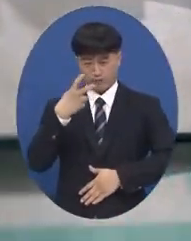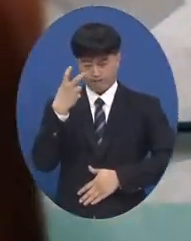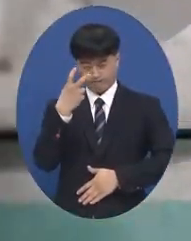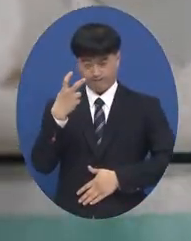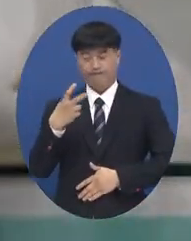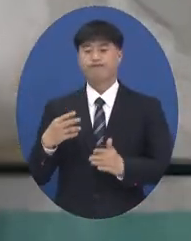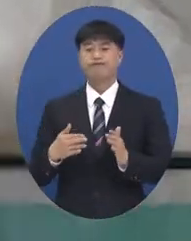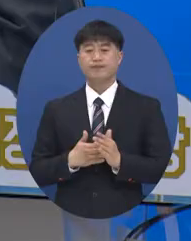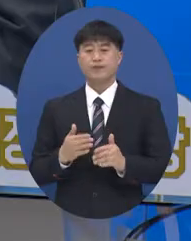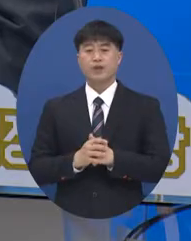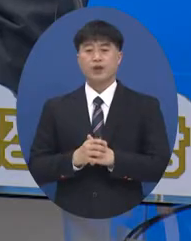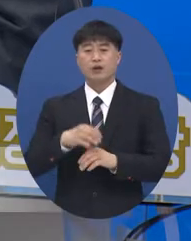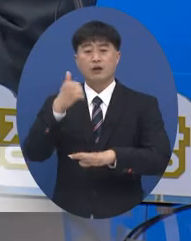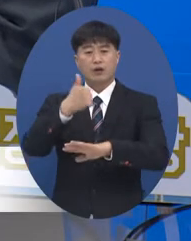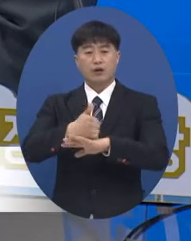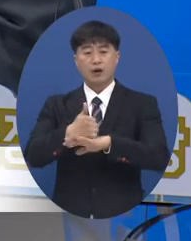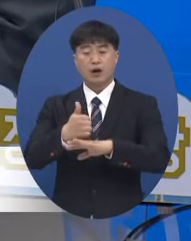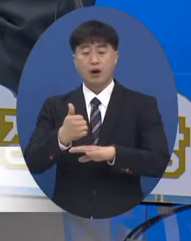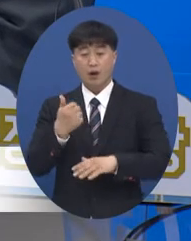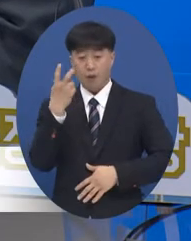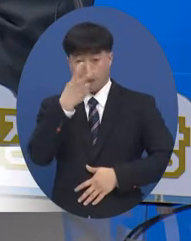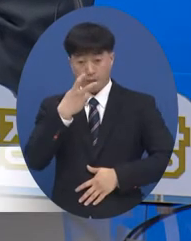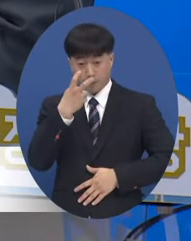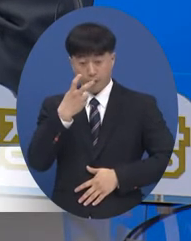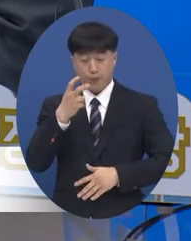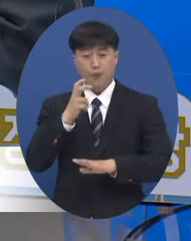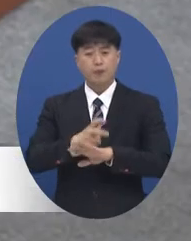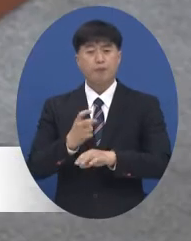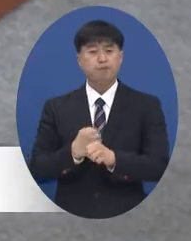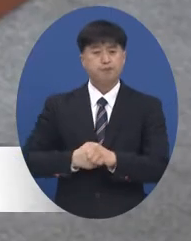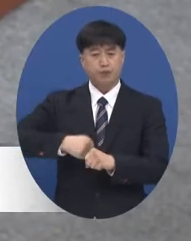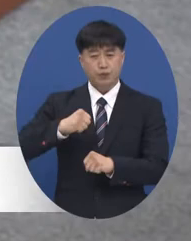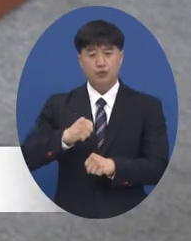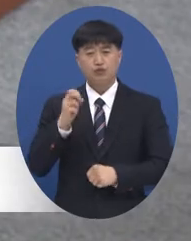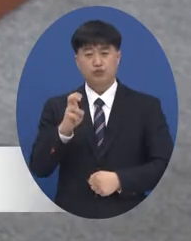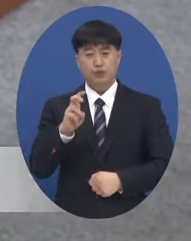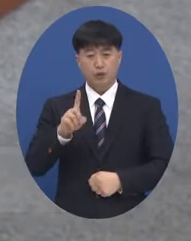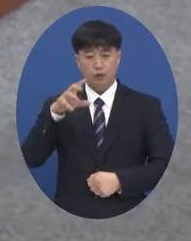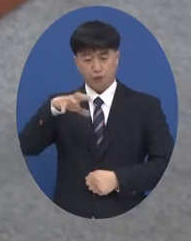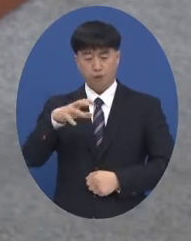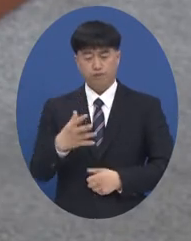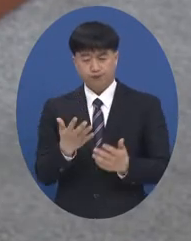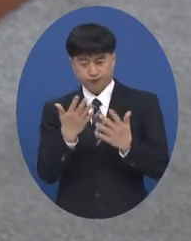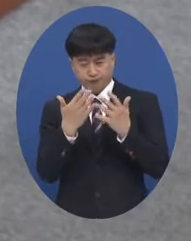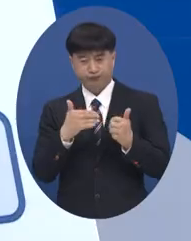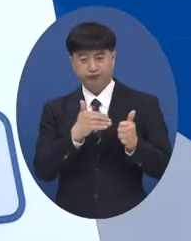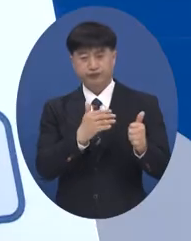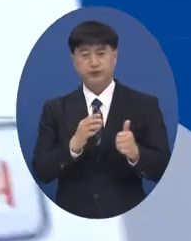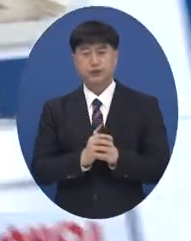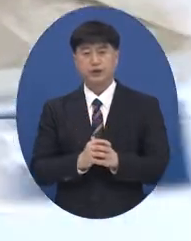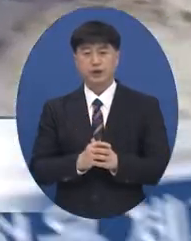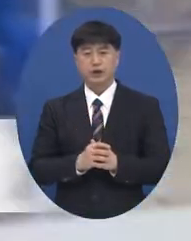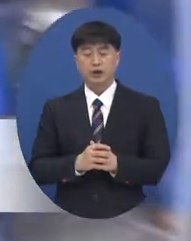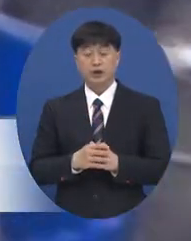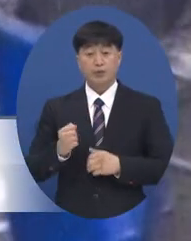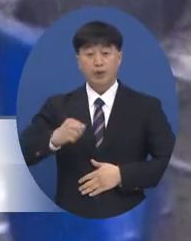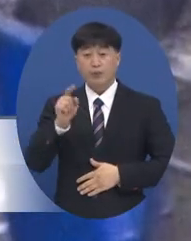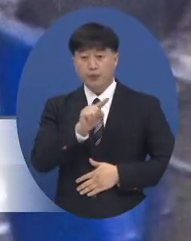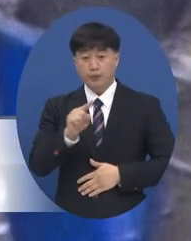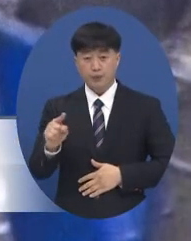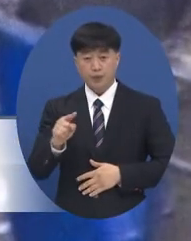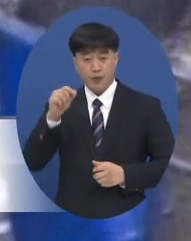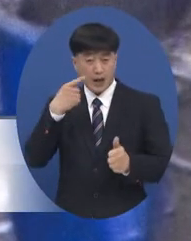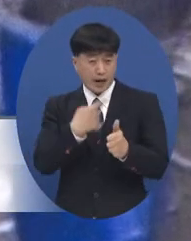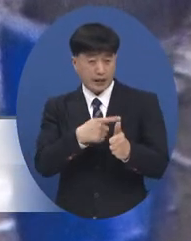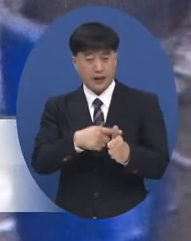벌였습니다. 그 결과 동물보호법을 위반한 21곳을 형사 입건했습니다. 주요 위반 내용은 동물 학대